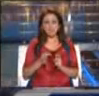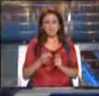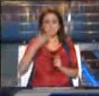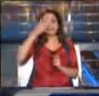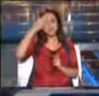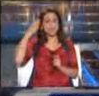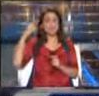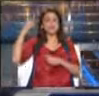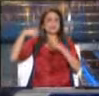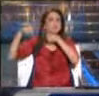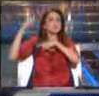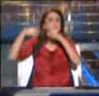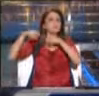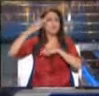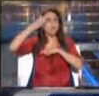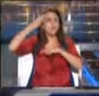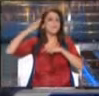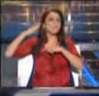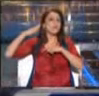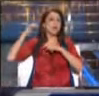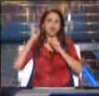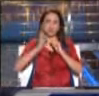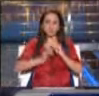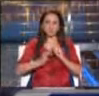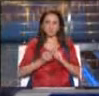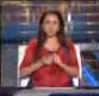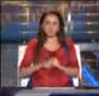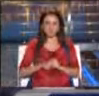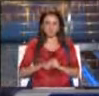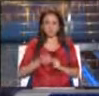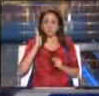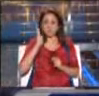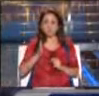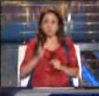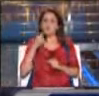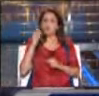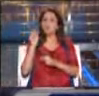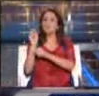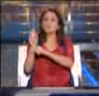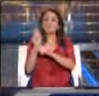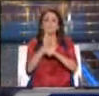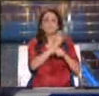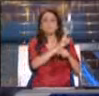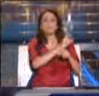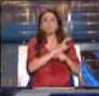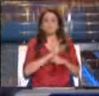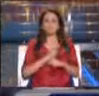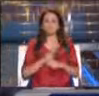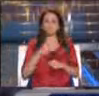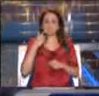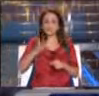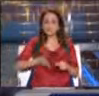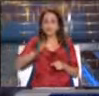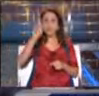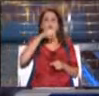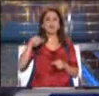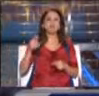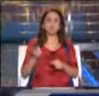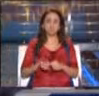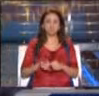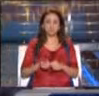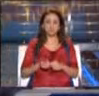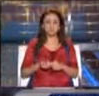تاريخ. ليه؟ لانه ممكن يوجه المجتمع المصري في سكة غلط، زي ما حصلت